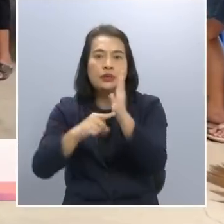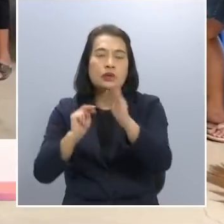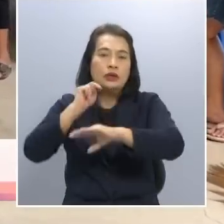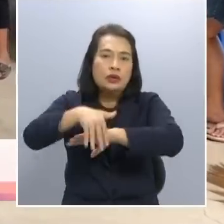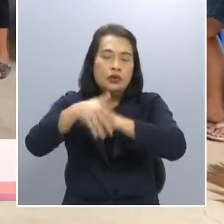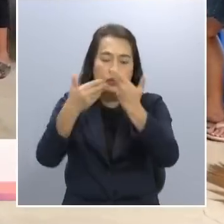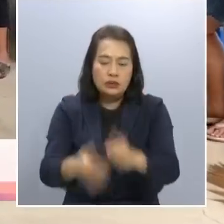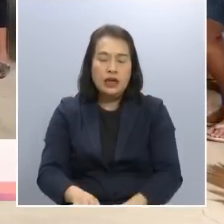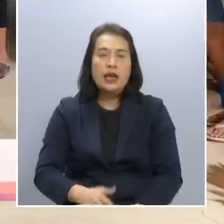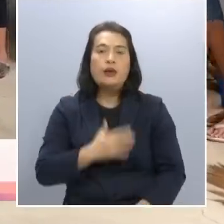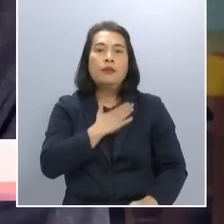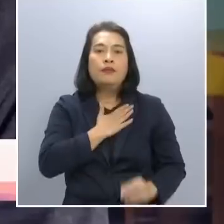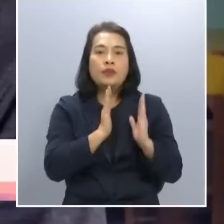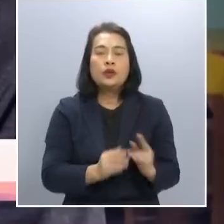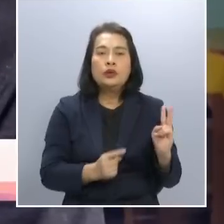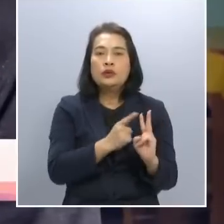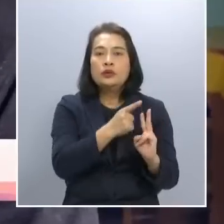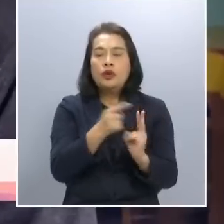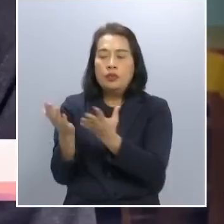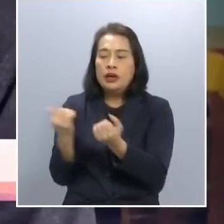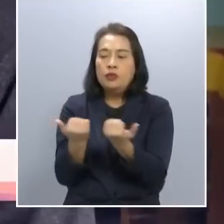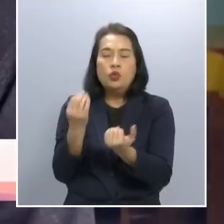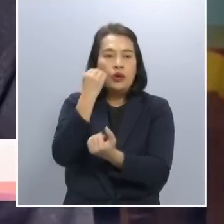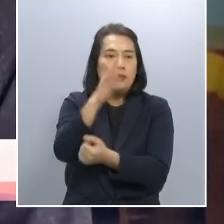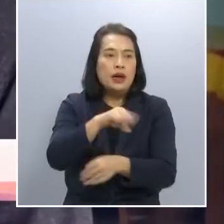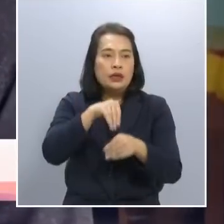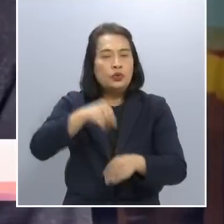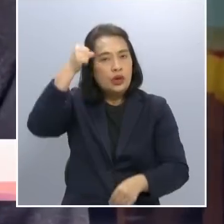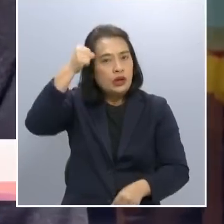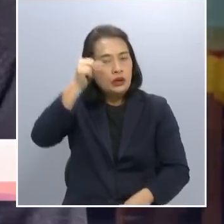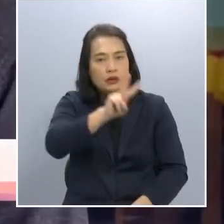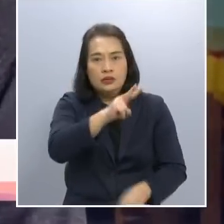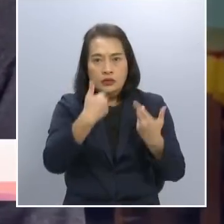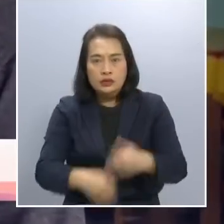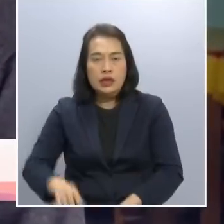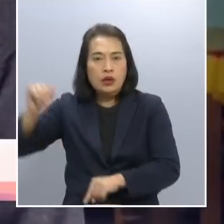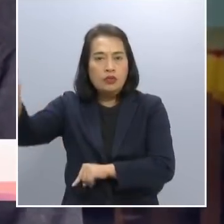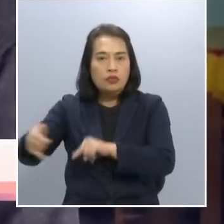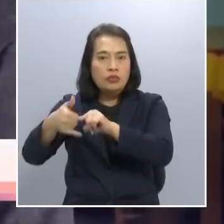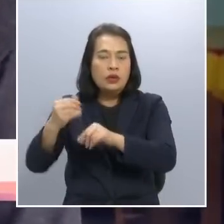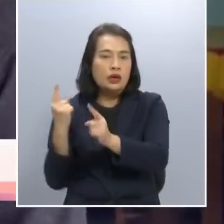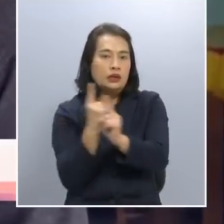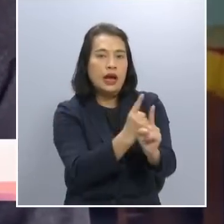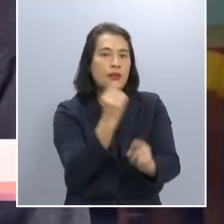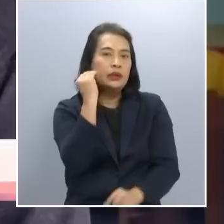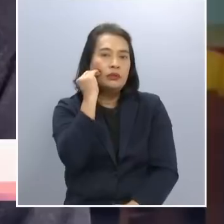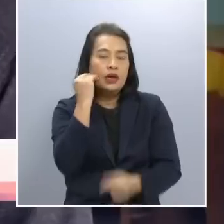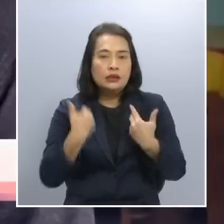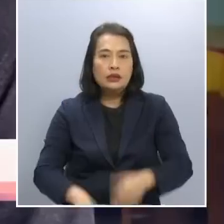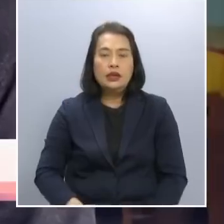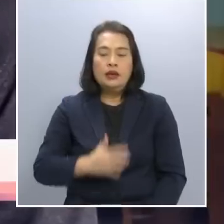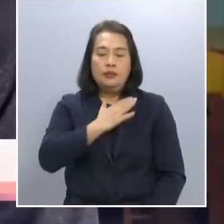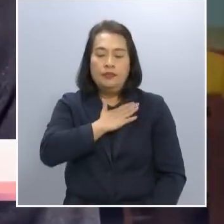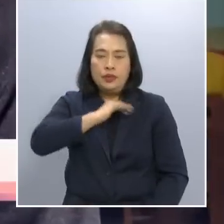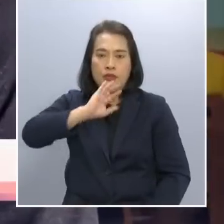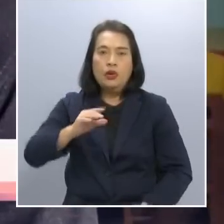นเองกับภรรยาก็ไปรับลูกสาวกลับบ้านอยู่ได้2วันปรากฏว่าคนก่อเหตุก็ตามมาที่บ้านอีกตนกับภรรยาจึง